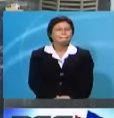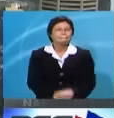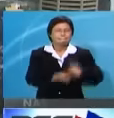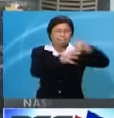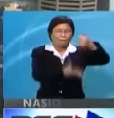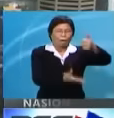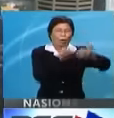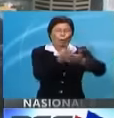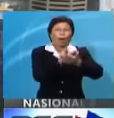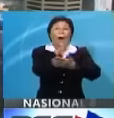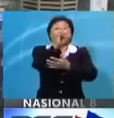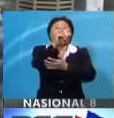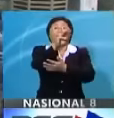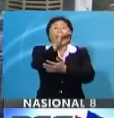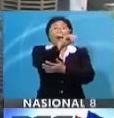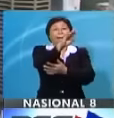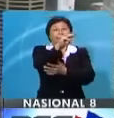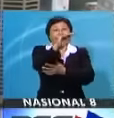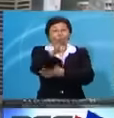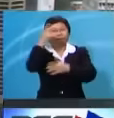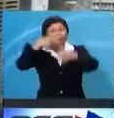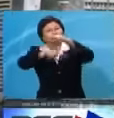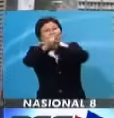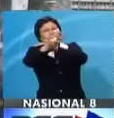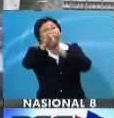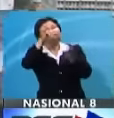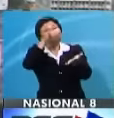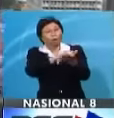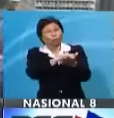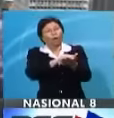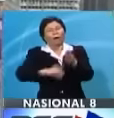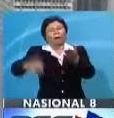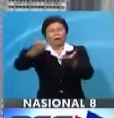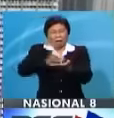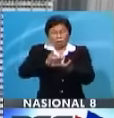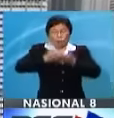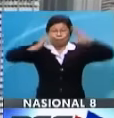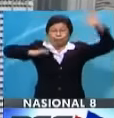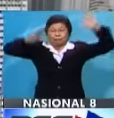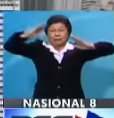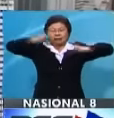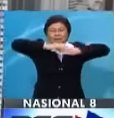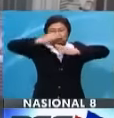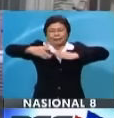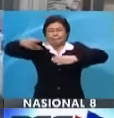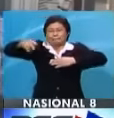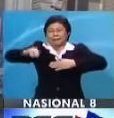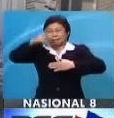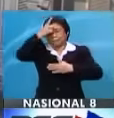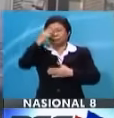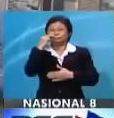Tabung Kewangan Antarabangsa IMF mengunjurkan demikian ke atas ekonomi Malaysia selepas